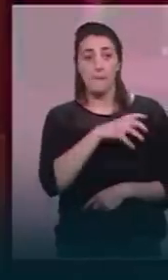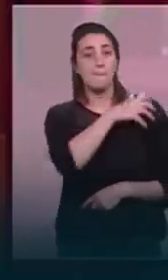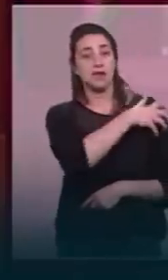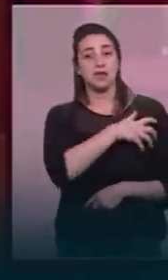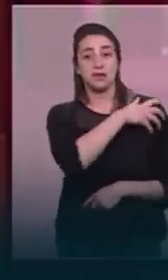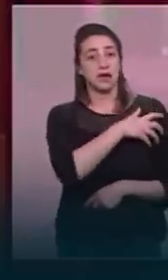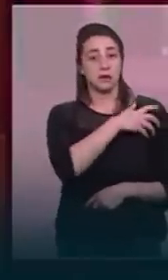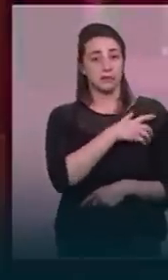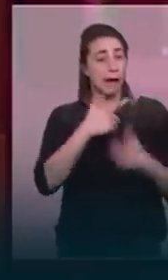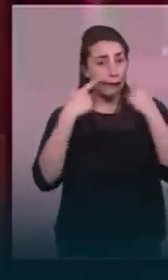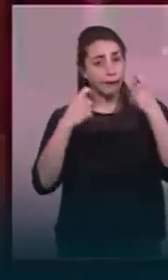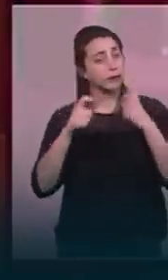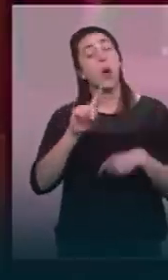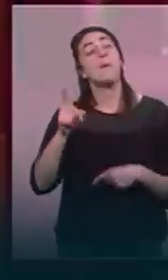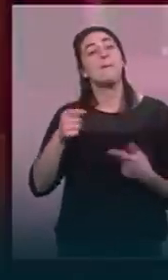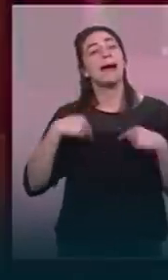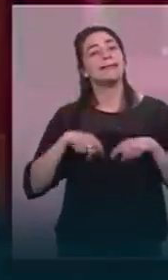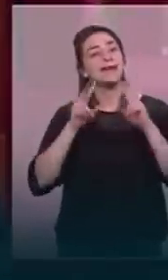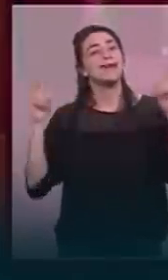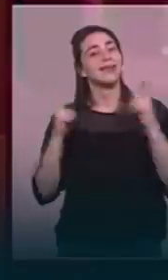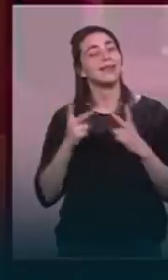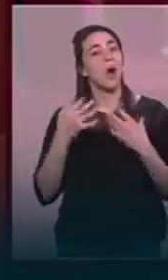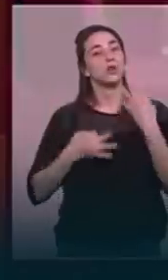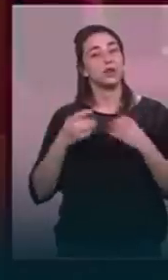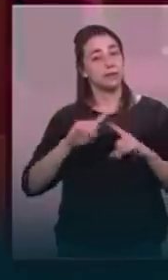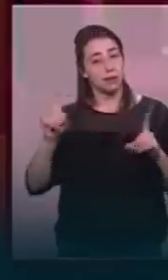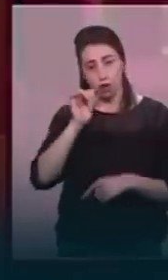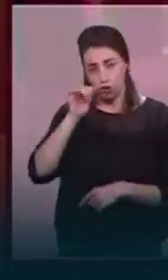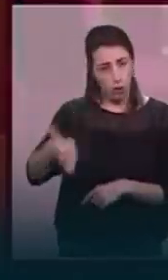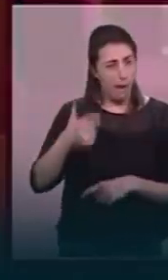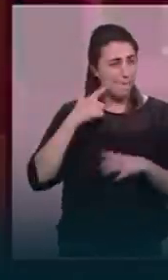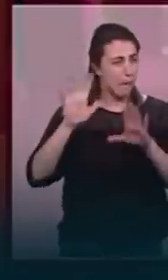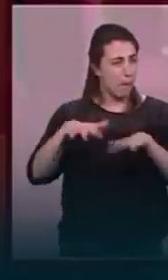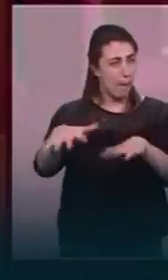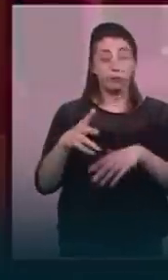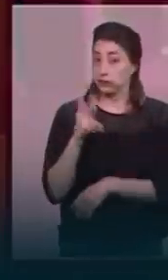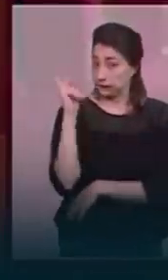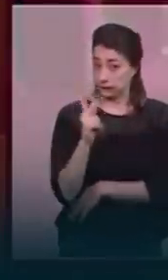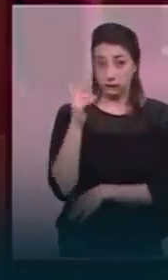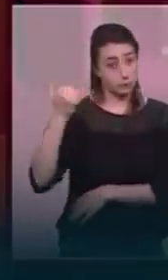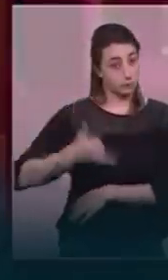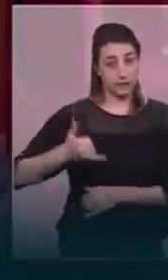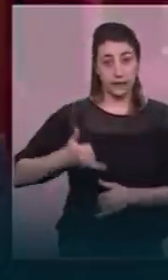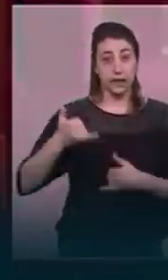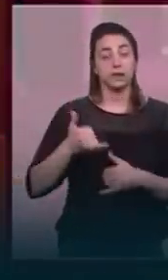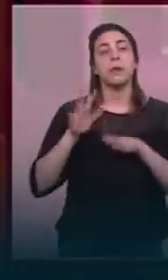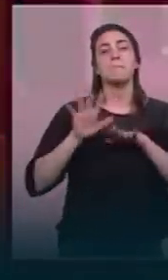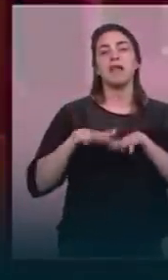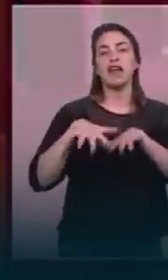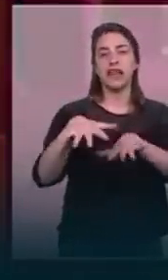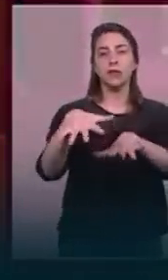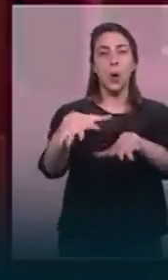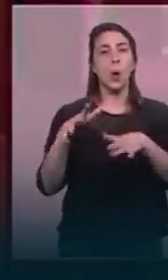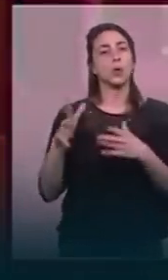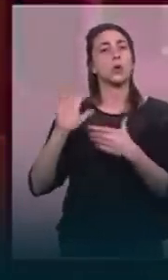en dehors des États généraux de la justice. Ils la feront entendre demain, dans tout le pays, et notamment ici à Paris, dans leurs manifestations devant Bercy, parce que ce sont